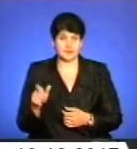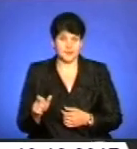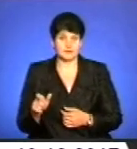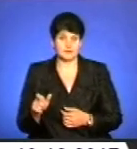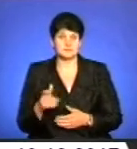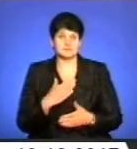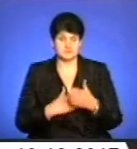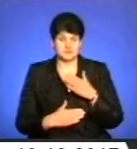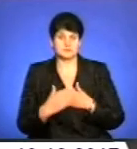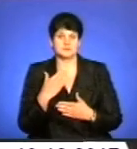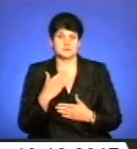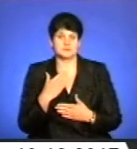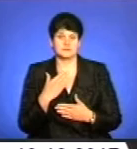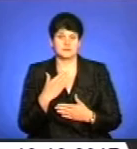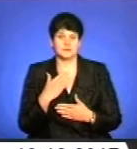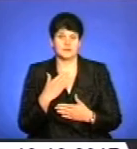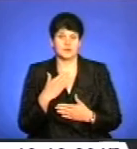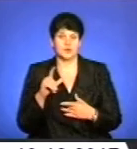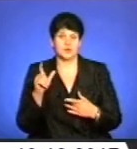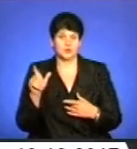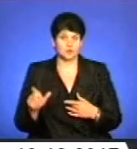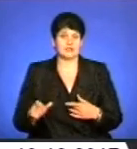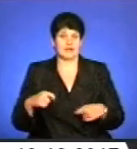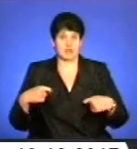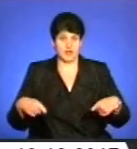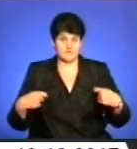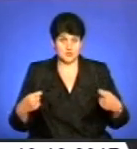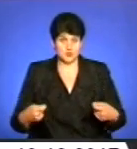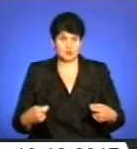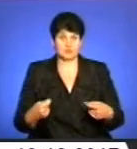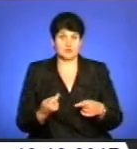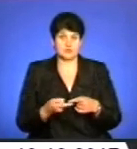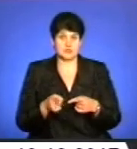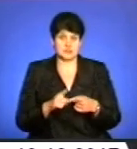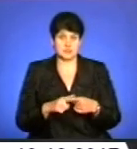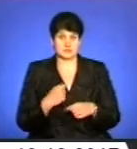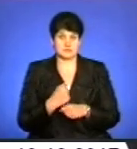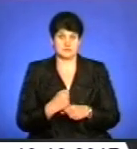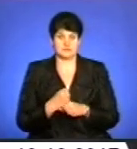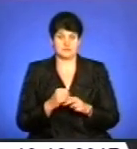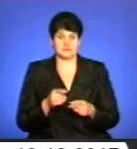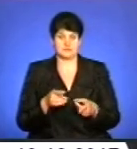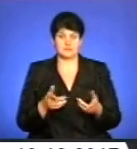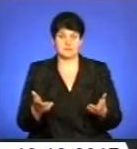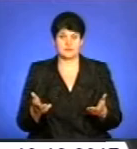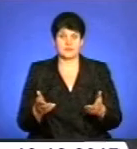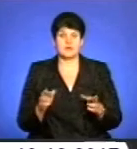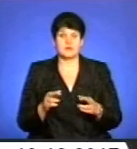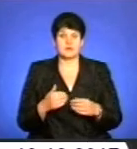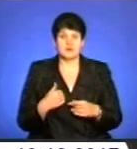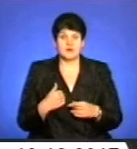з особливими потребами, людина на візку, як вона з такими речами справляється насправді, як